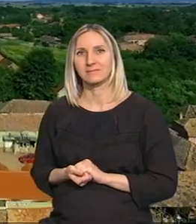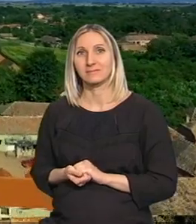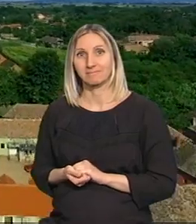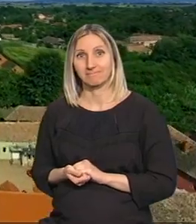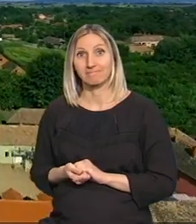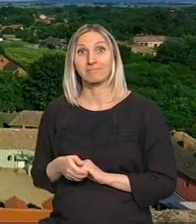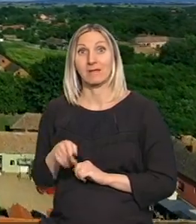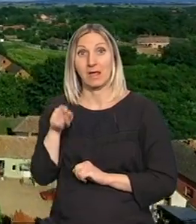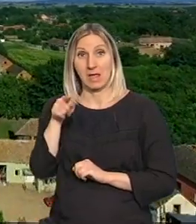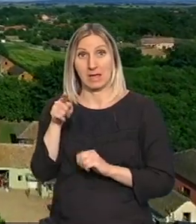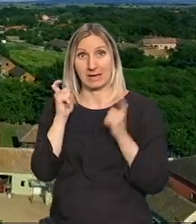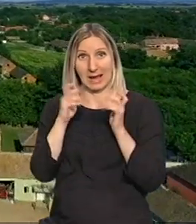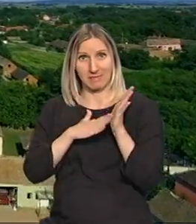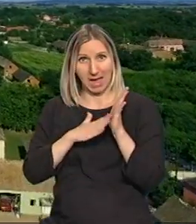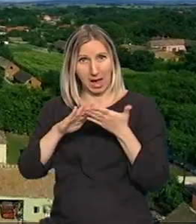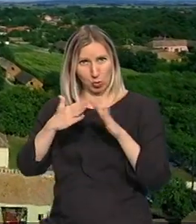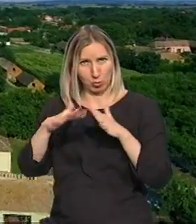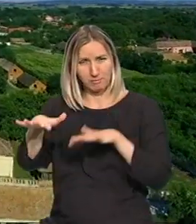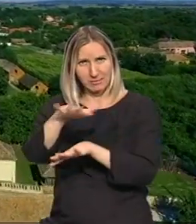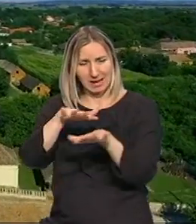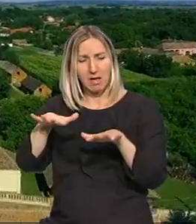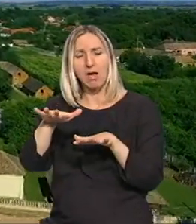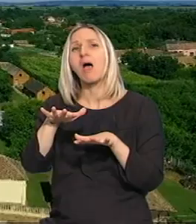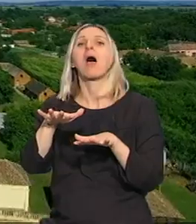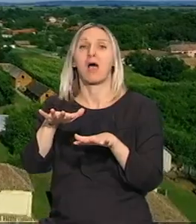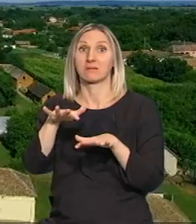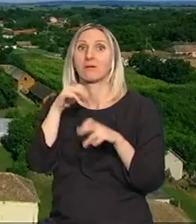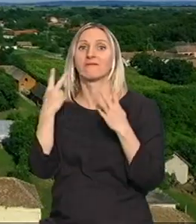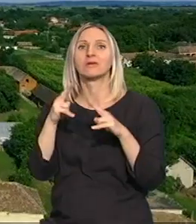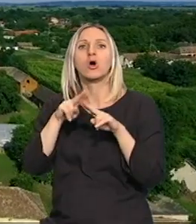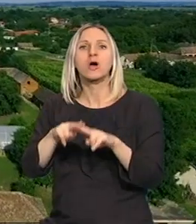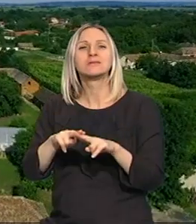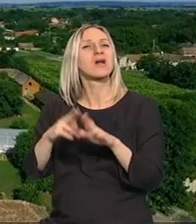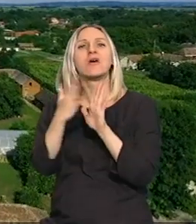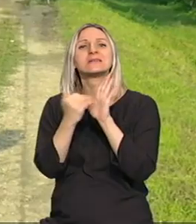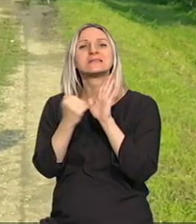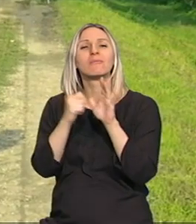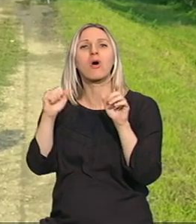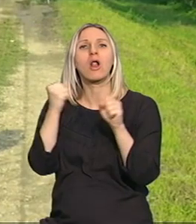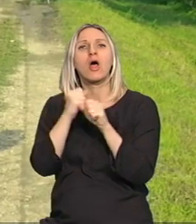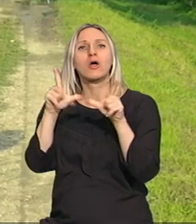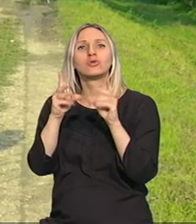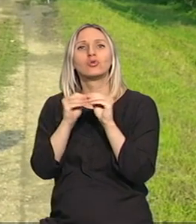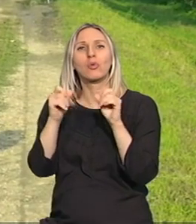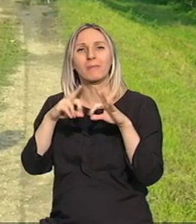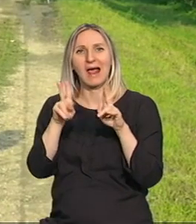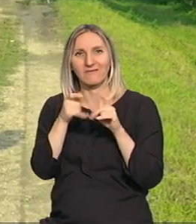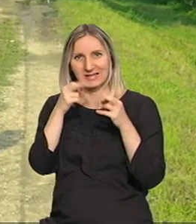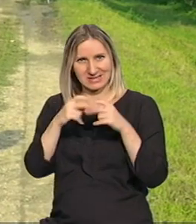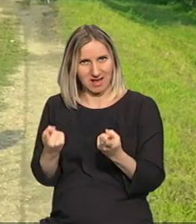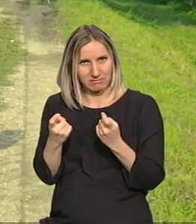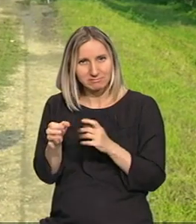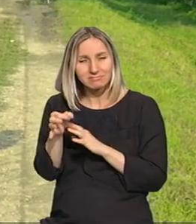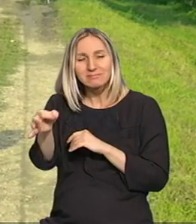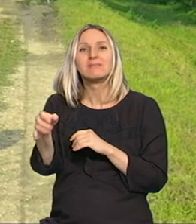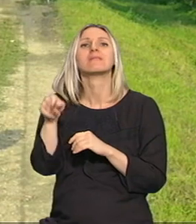Iz tog Marguma koji je ostao eto, do dana dažnjeg jedno od simbola Dubravice, nastalo je, da kažem, u srednjem